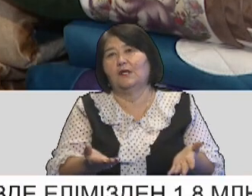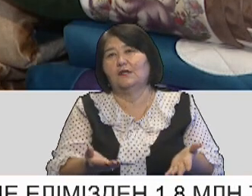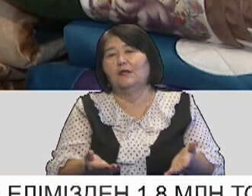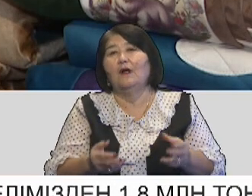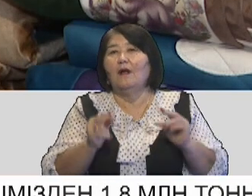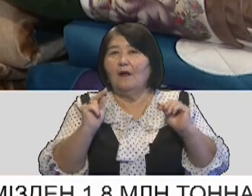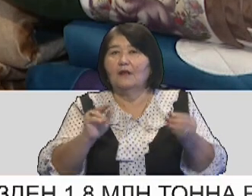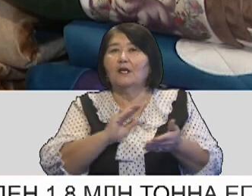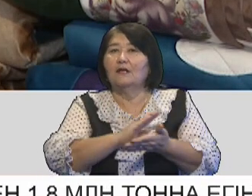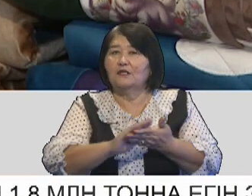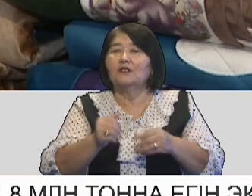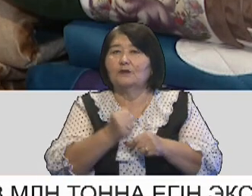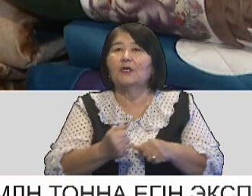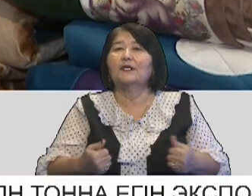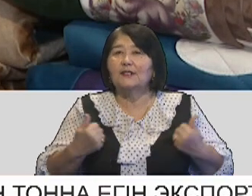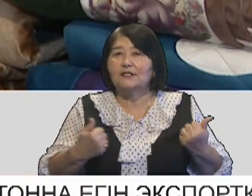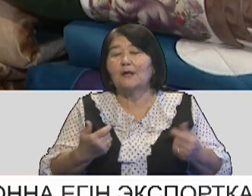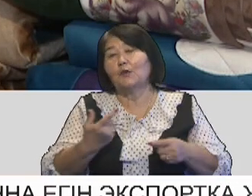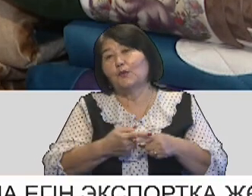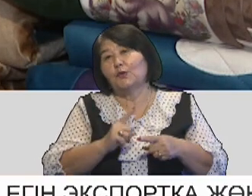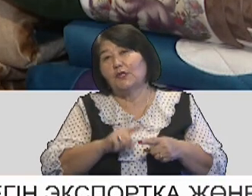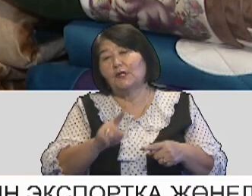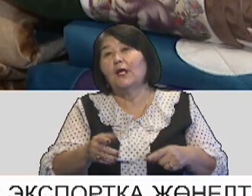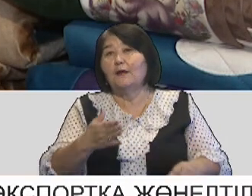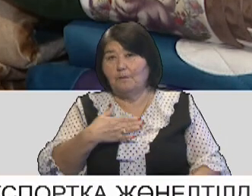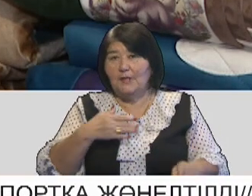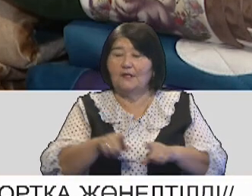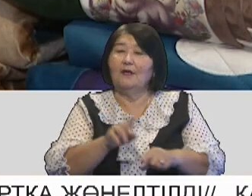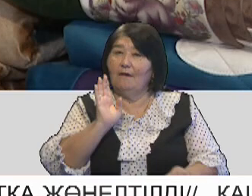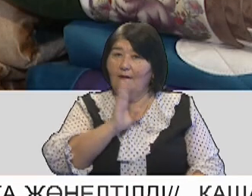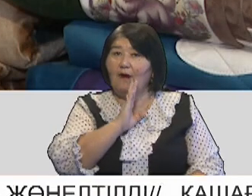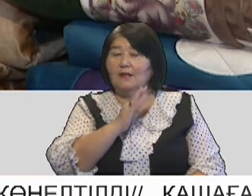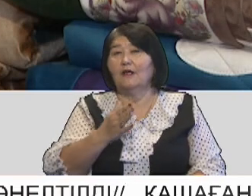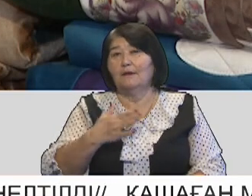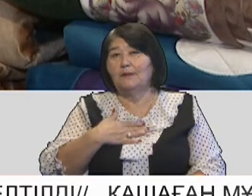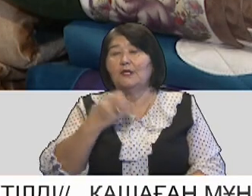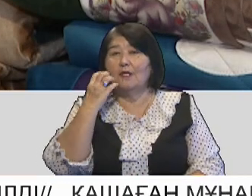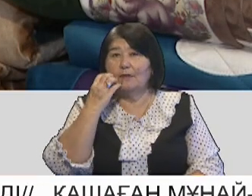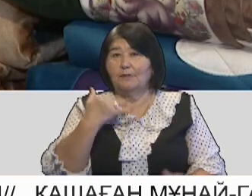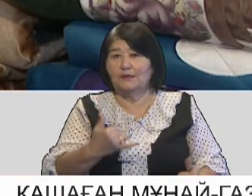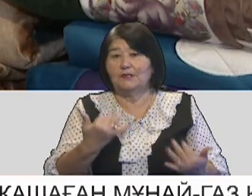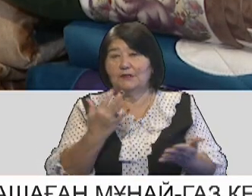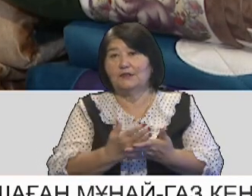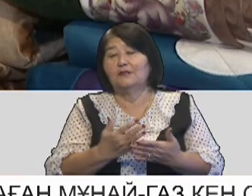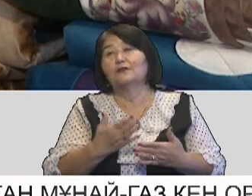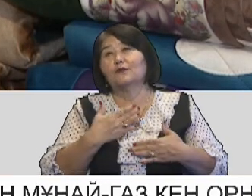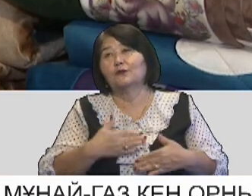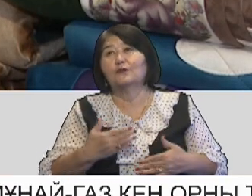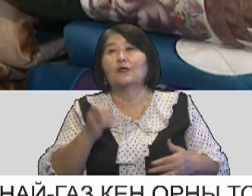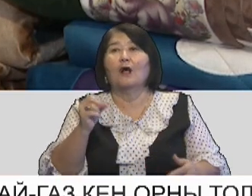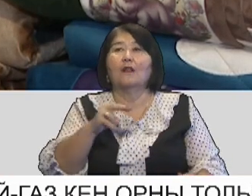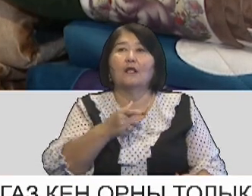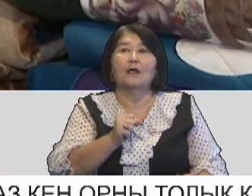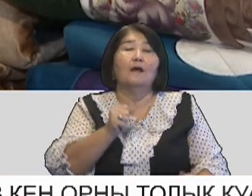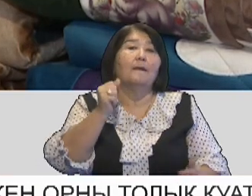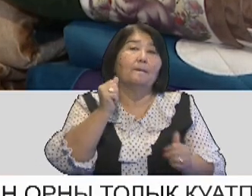адал жасауға тырысамын. Өйткені мен де анамын, мен де құрсақты болып тұрмын шүкір Аллаға.